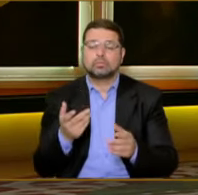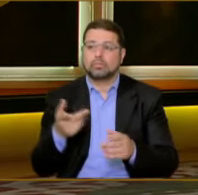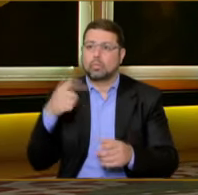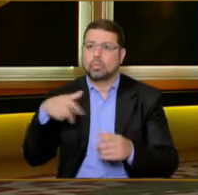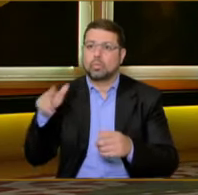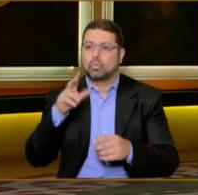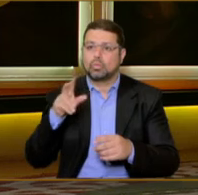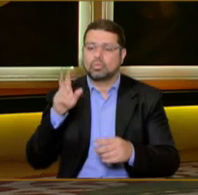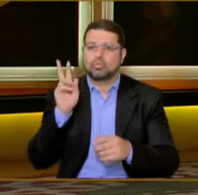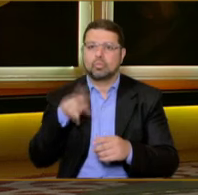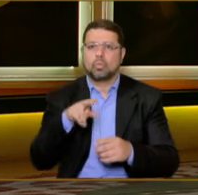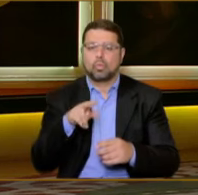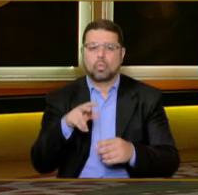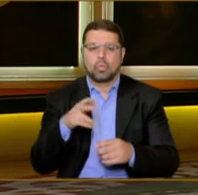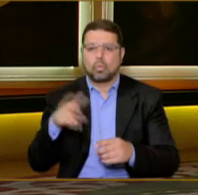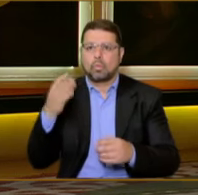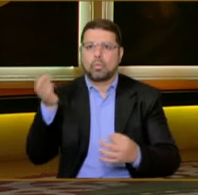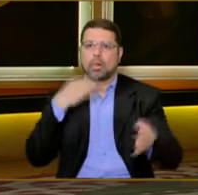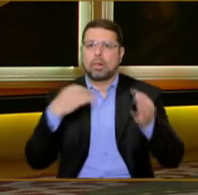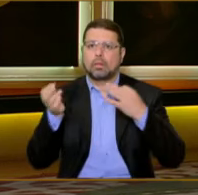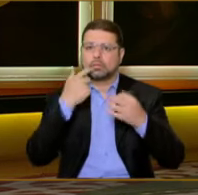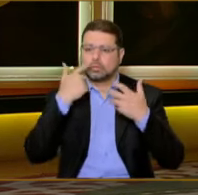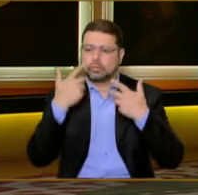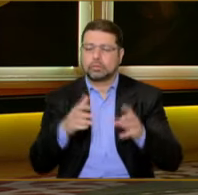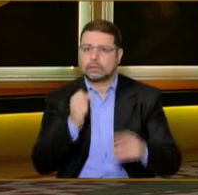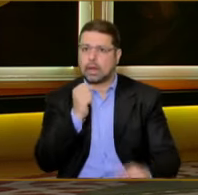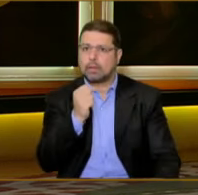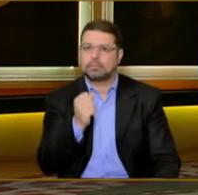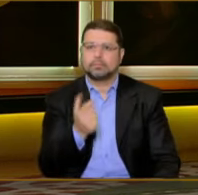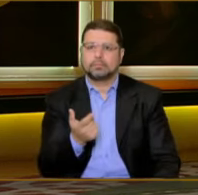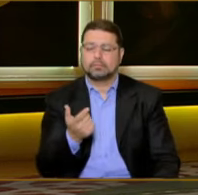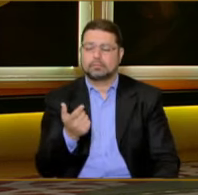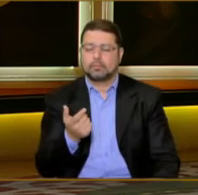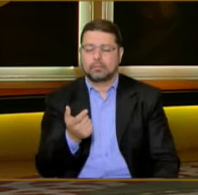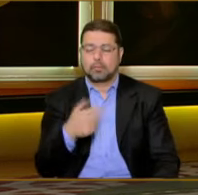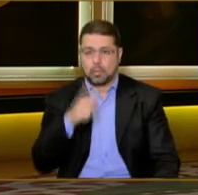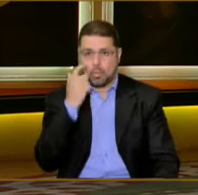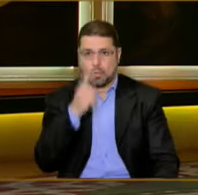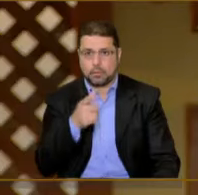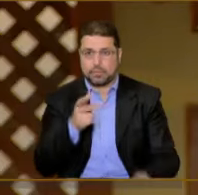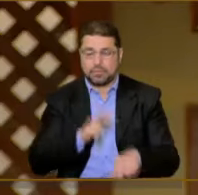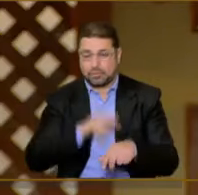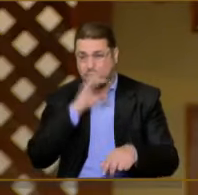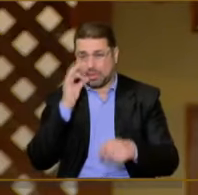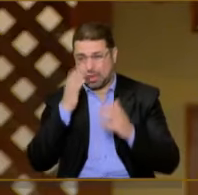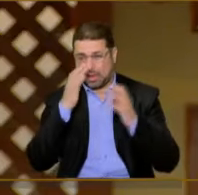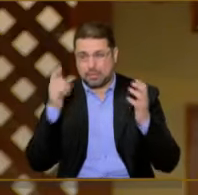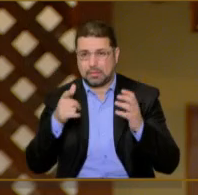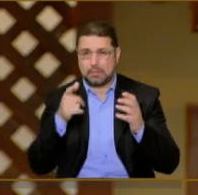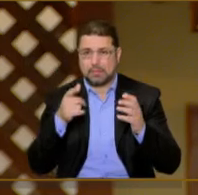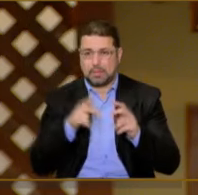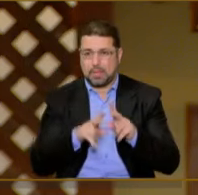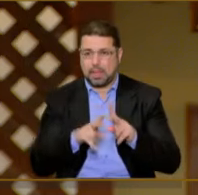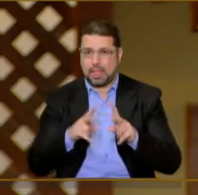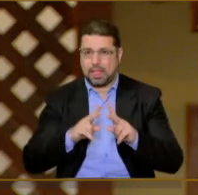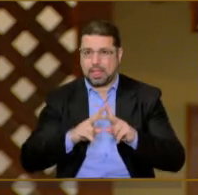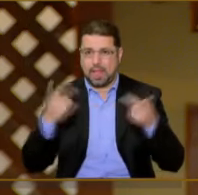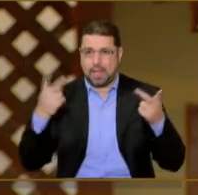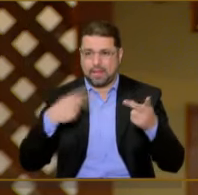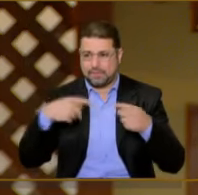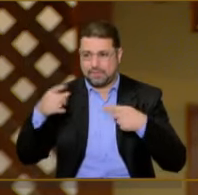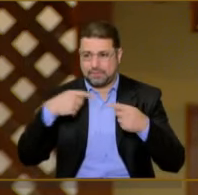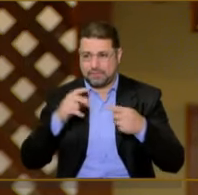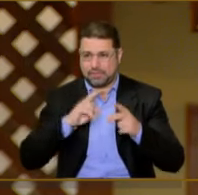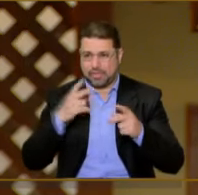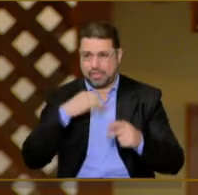عليه يعني التجريح المؤلمه واخد بالك ومجرد ان عالم اختلف معاك في الراي